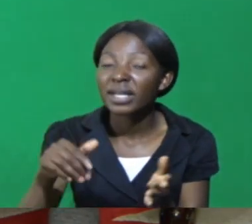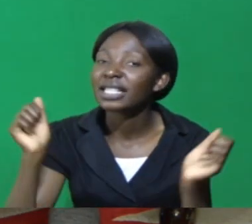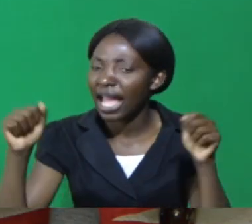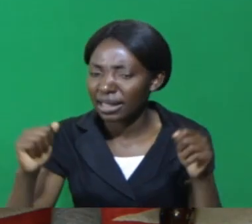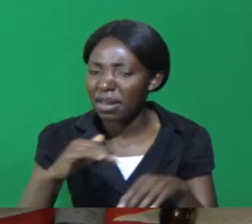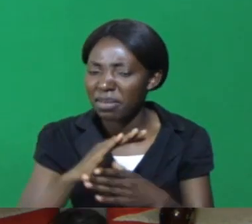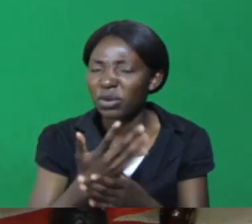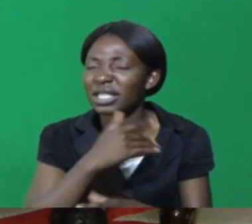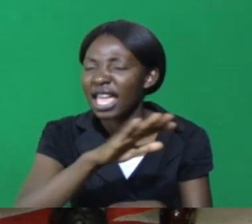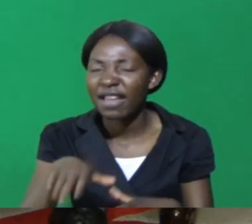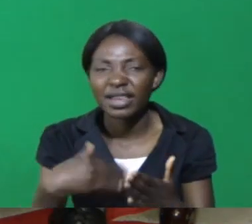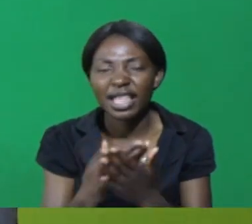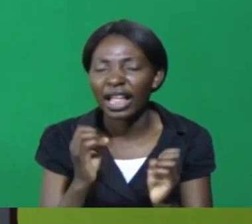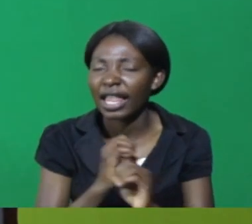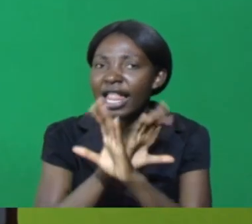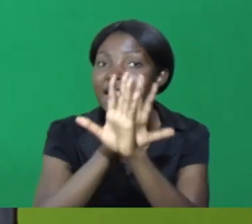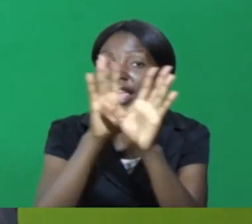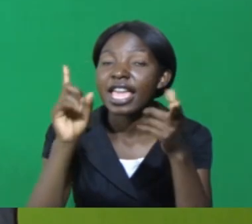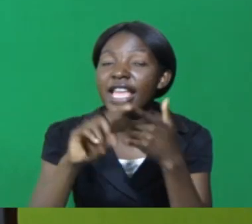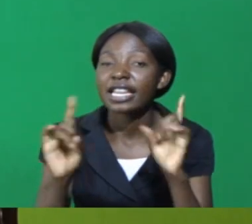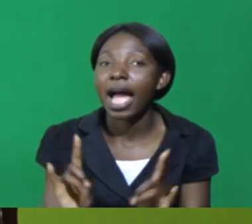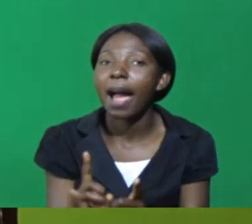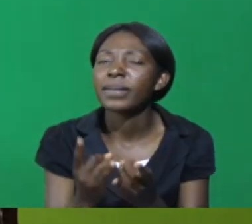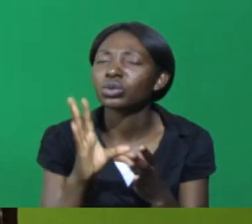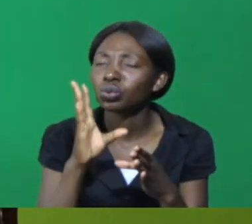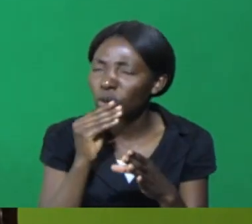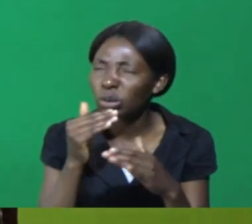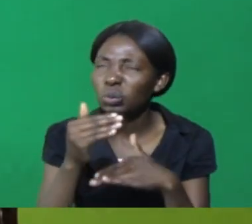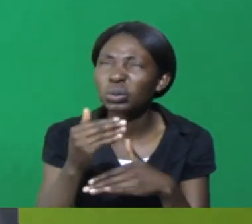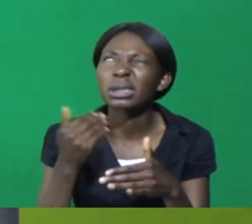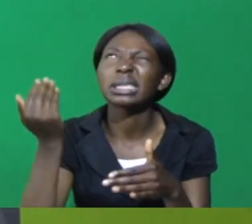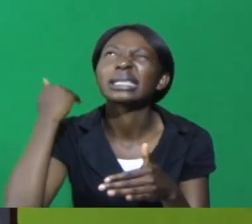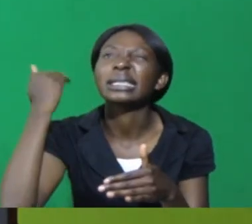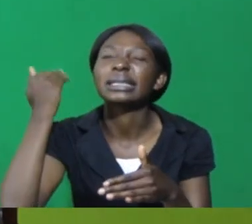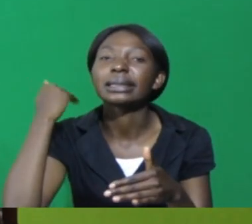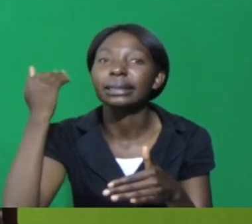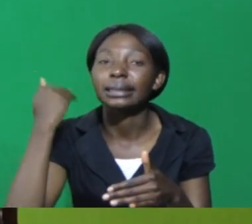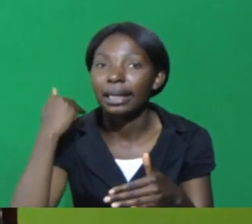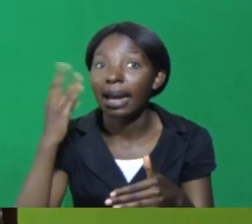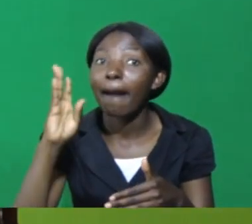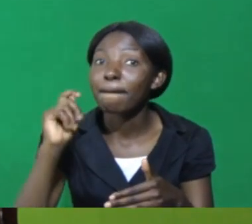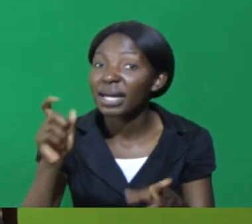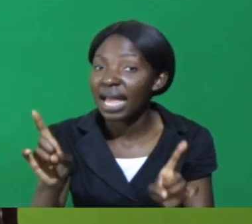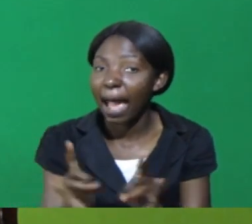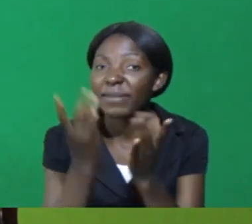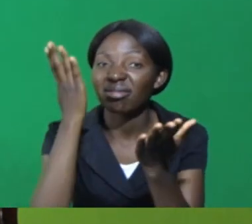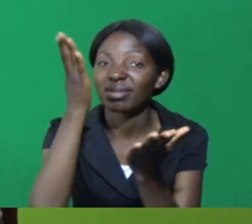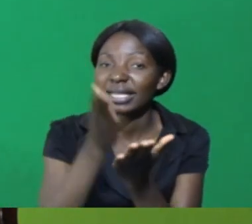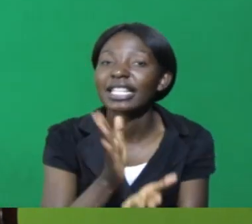kakunoburitsa kakadaro nekuti akataura nguva yakareba zvisati zvaitika ndobva zvazoitika exactly sematauriro